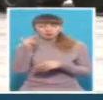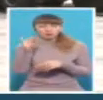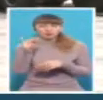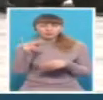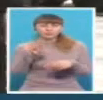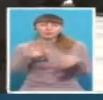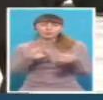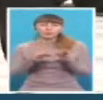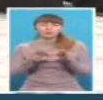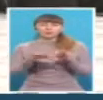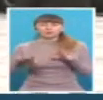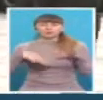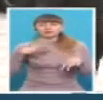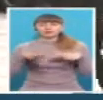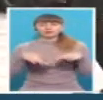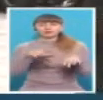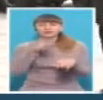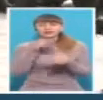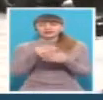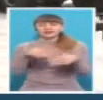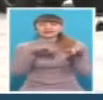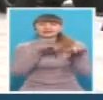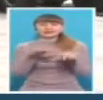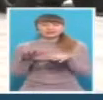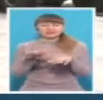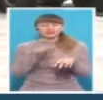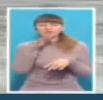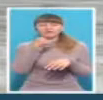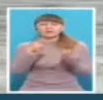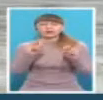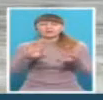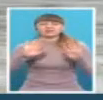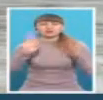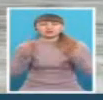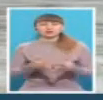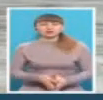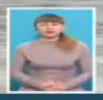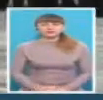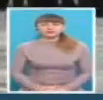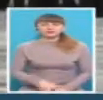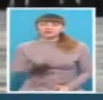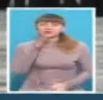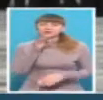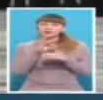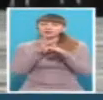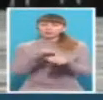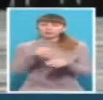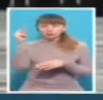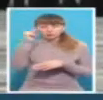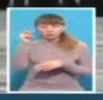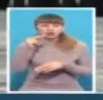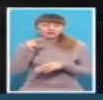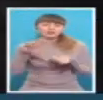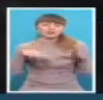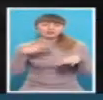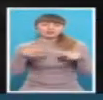дайындығын тексеру. Областного отряда экстренного реагирования готово. Шараның алғашқы күні құтқарушылар кез келген төтенше